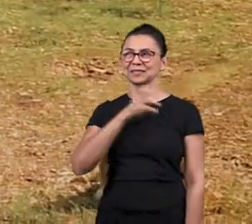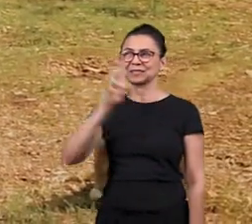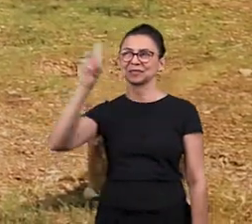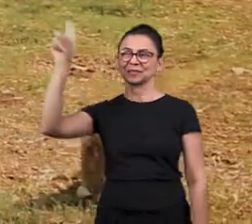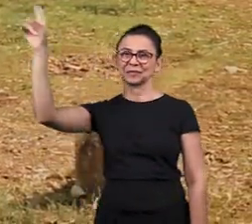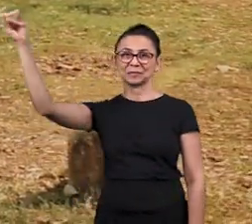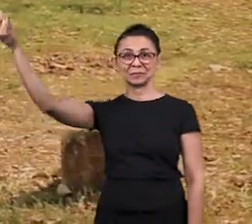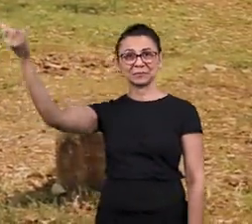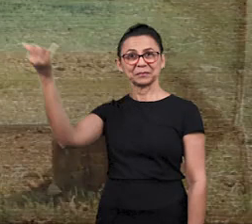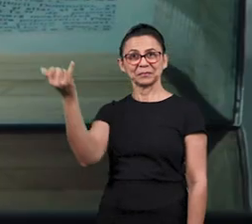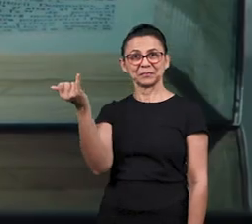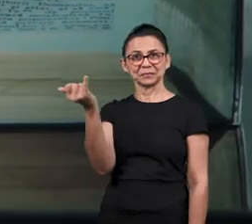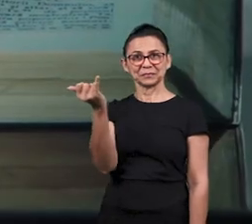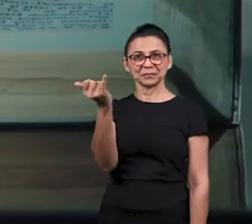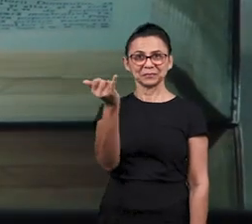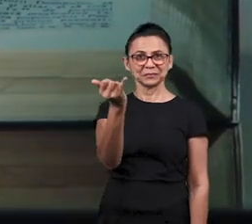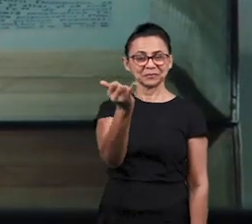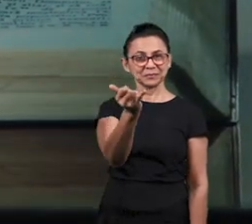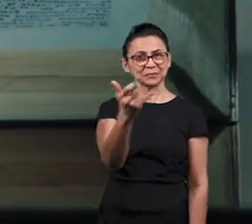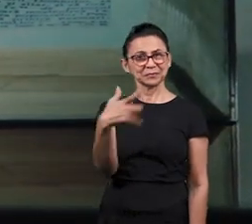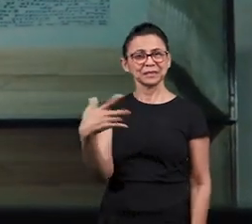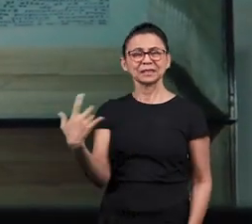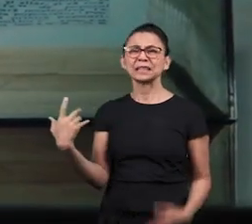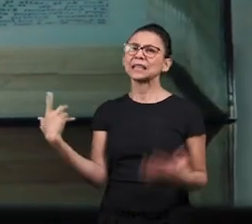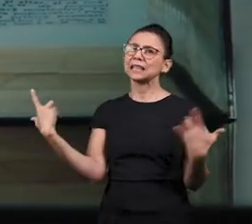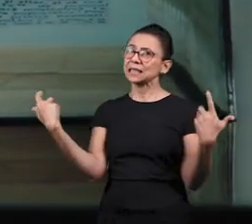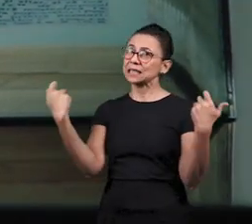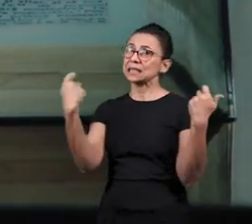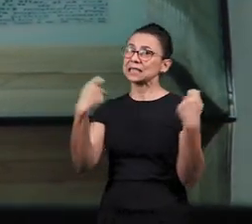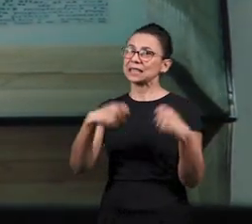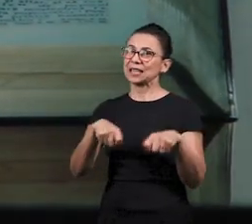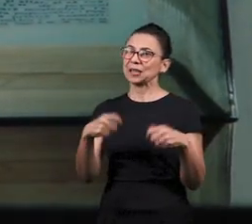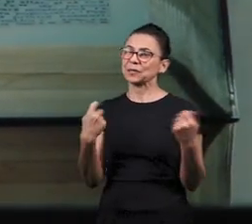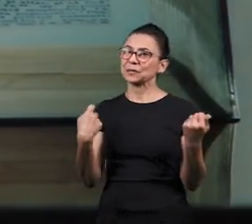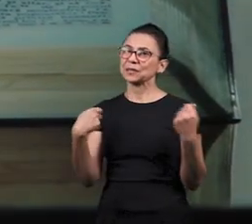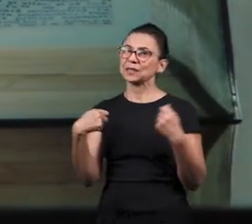И наделить тебя спасением моим.